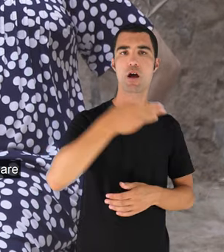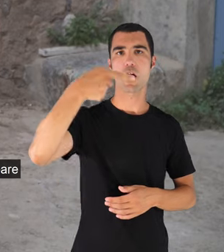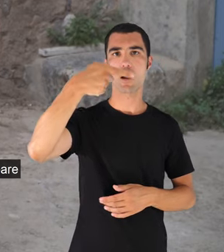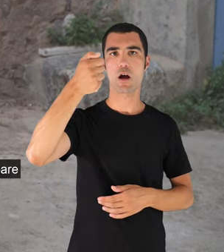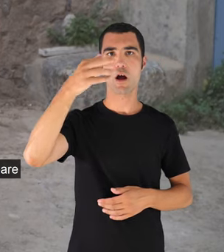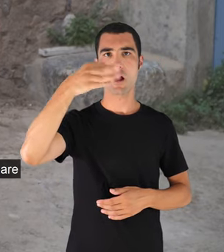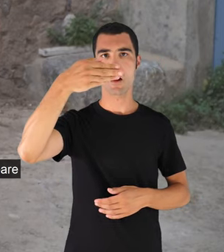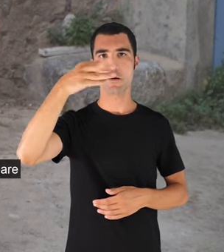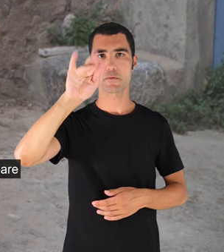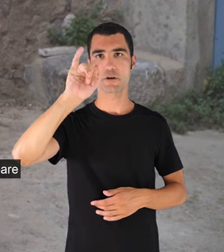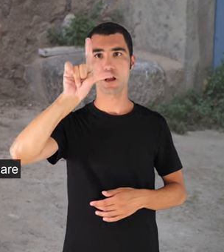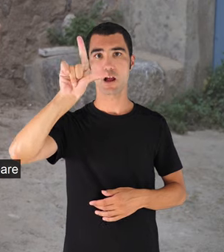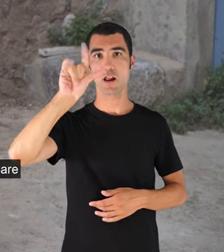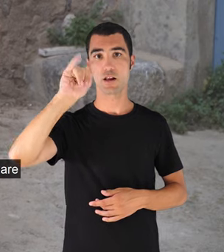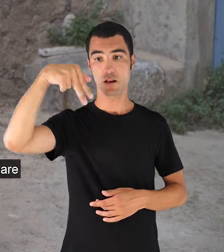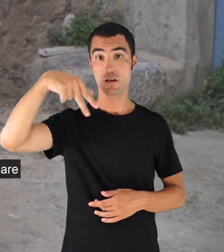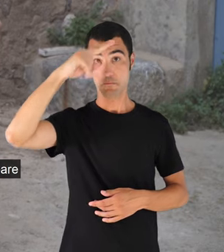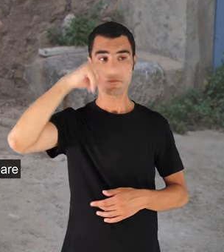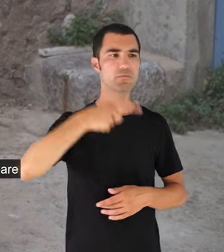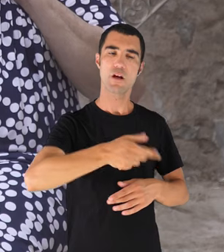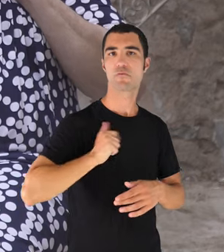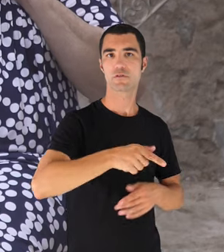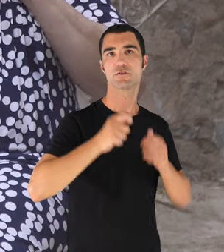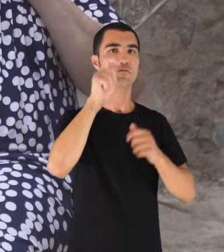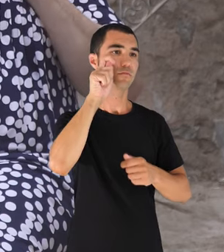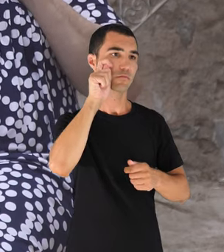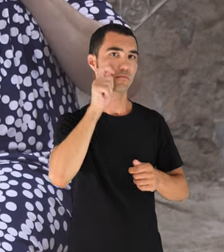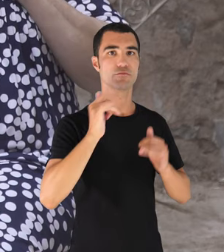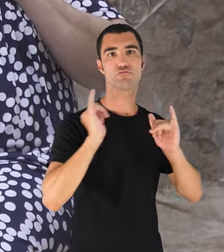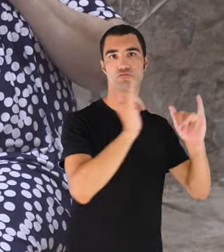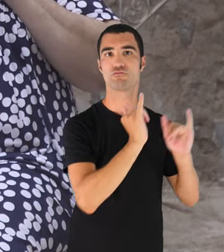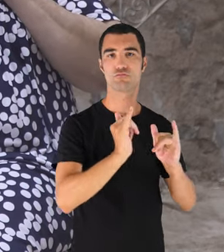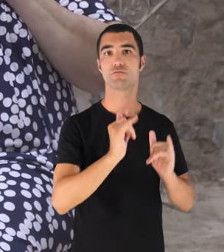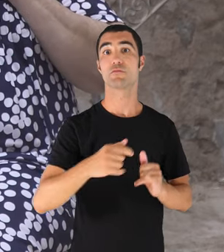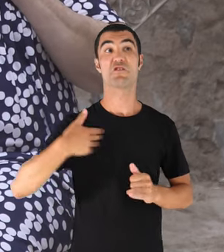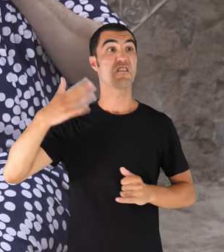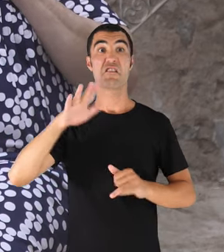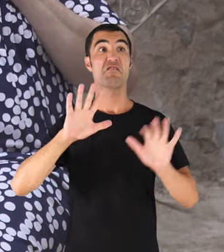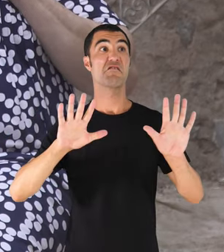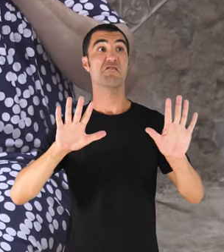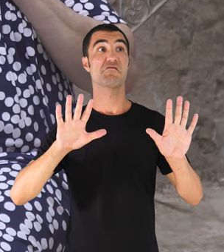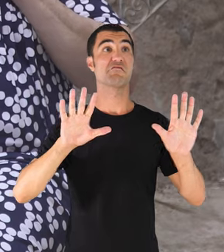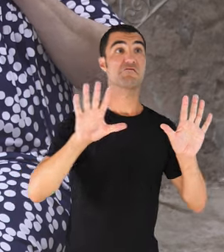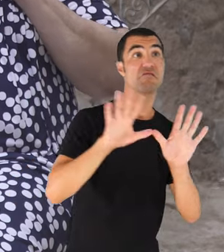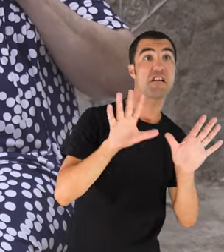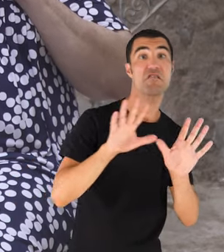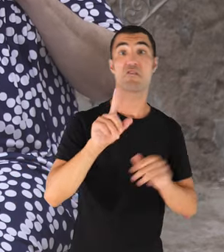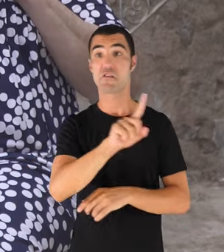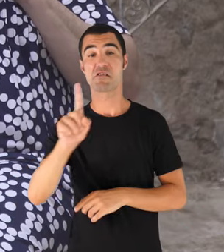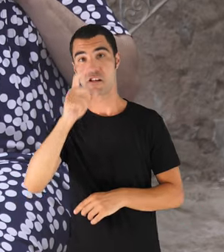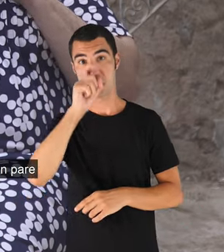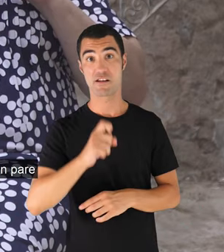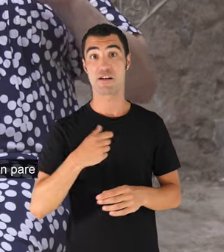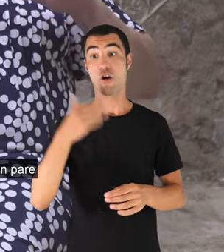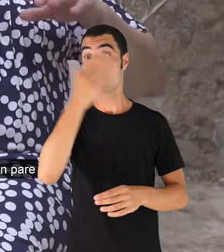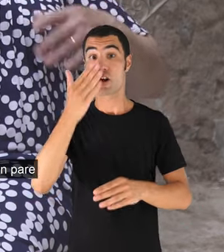excursions. Aventura tenia uns anys, deva uns anys. Antes d'anar a escola, no I després, d